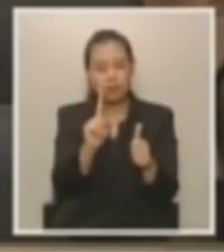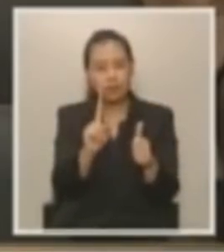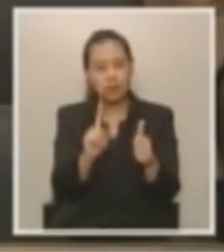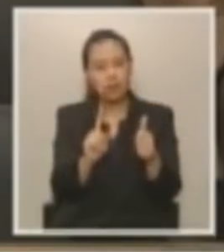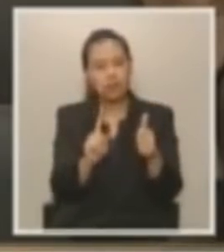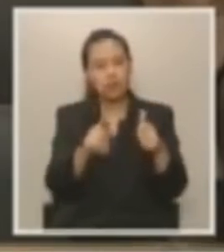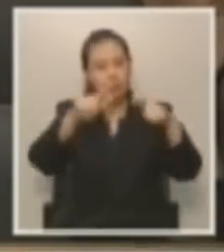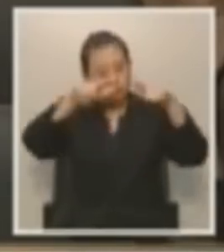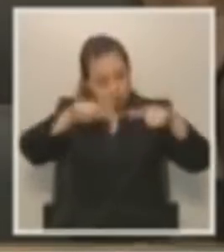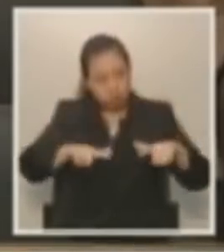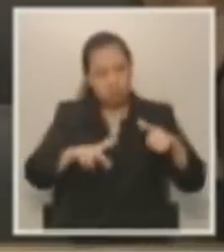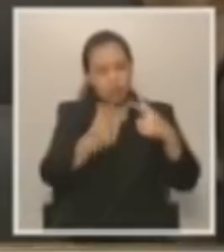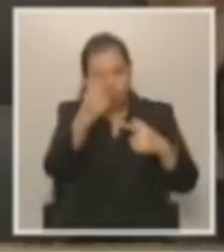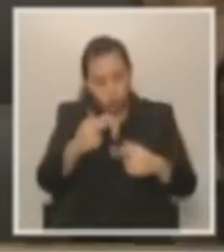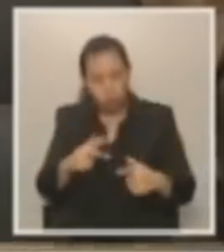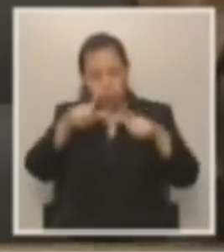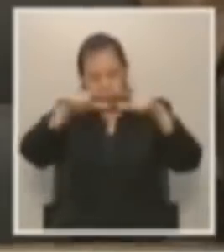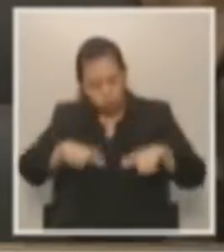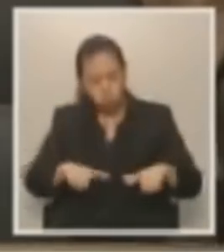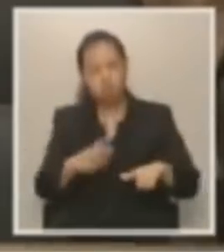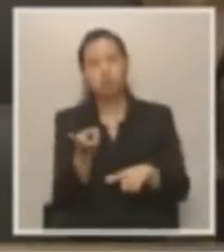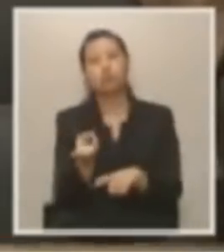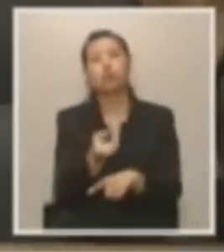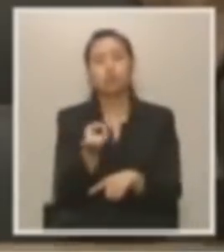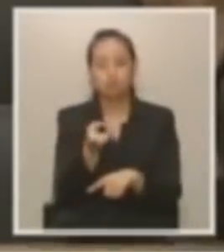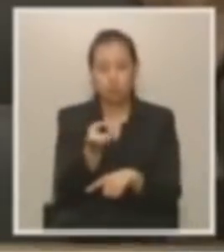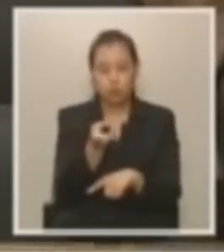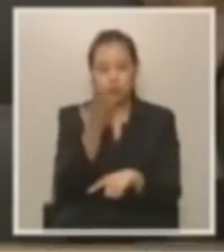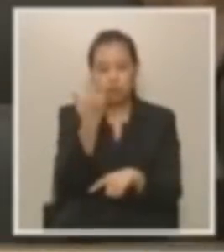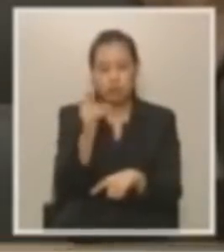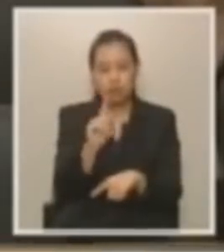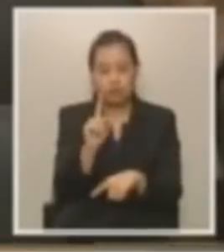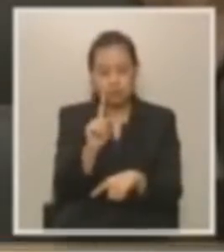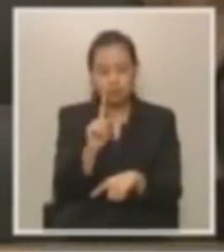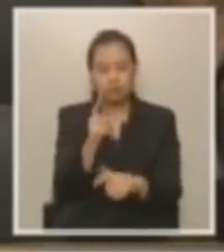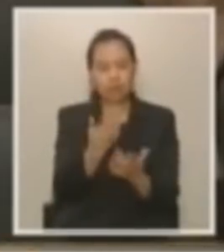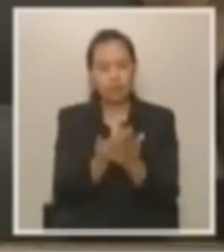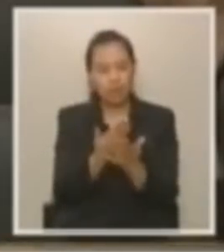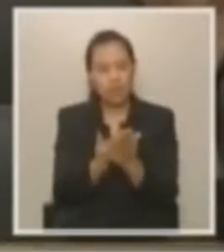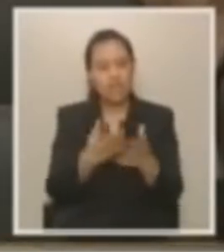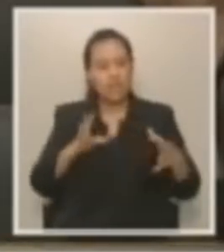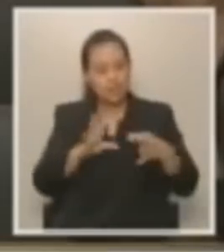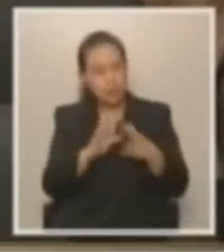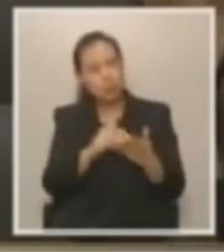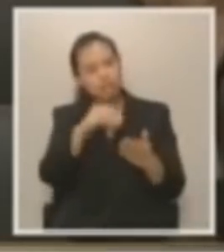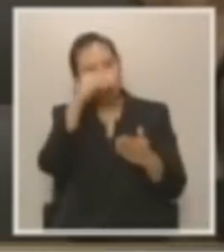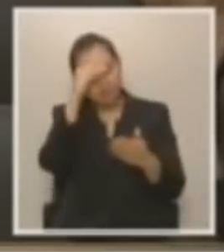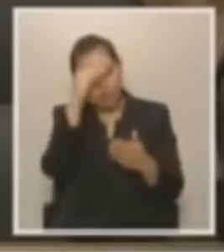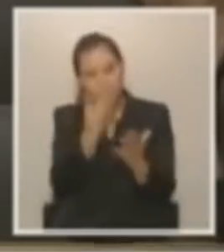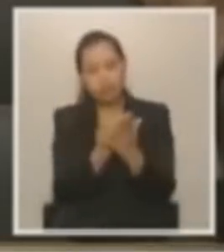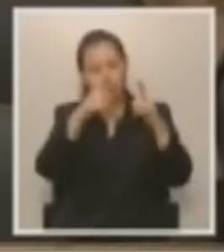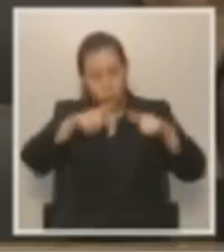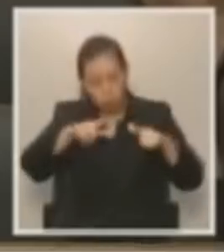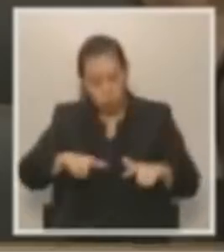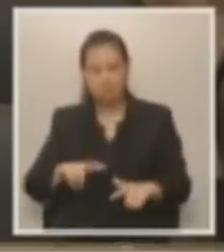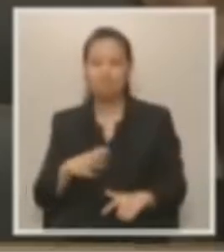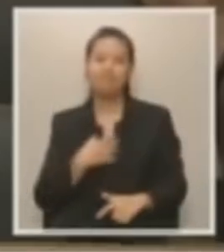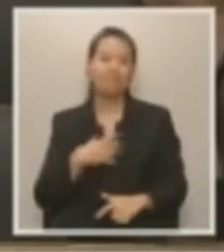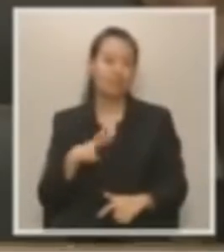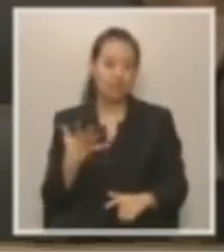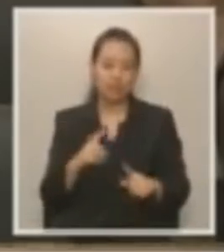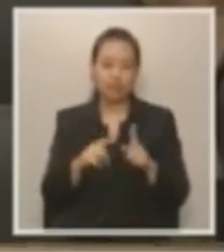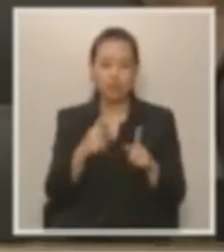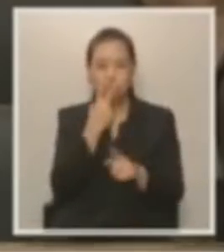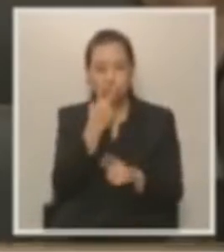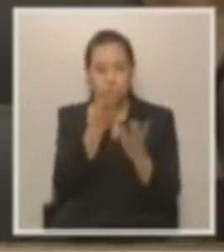ไปได้น้อยมากจริงๆแน่นอนค่ะไม่มีใครอยากตัดลดงบประมาณการศึกษาของประเทศไทยแต่เราดู